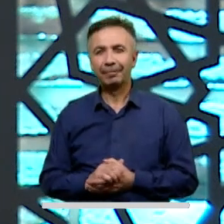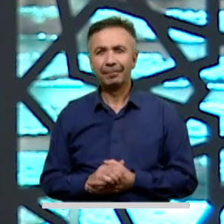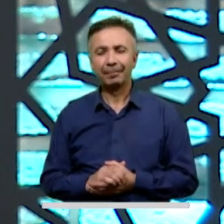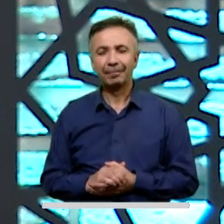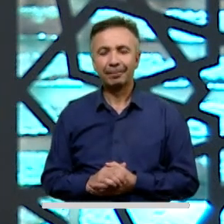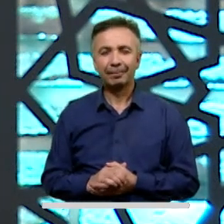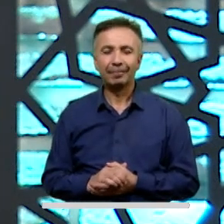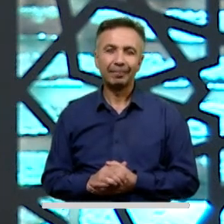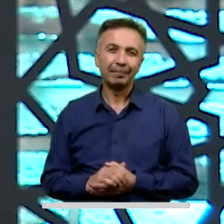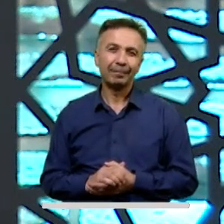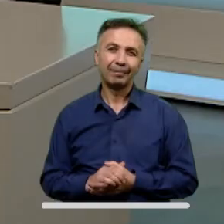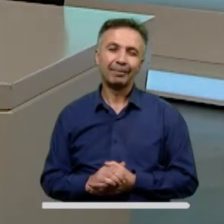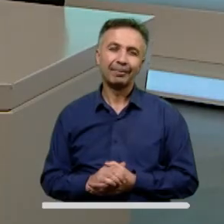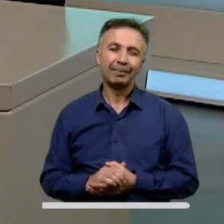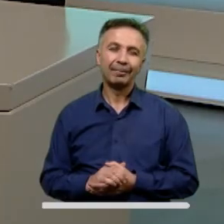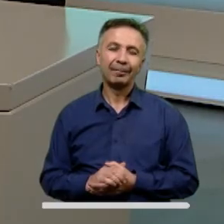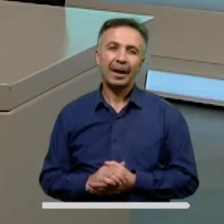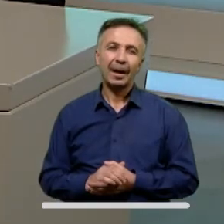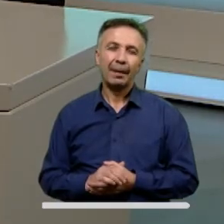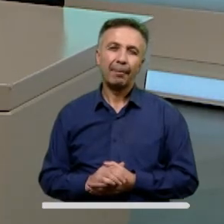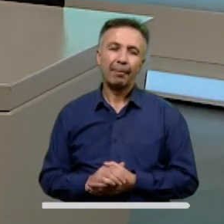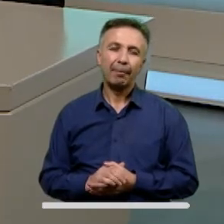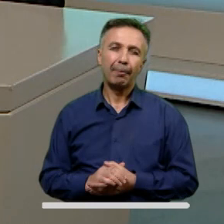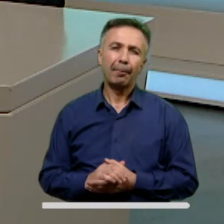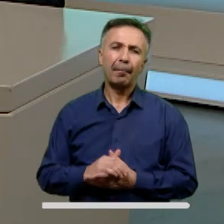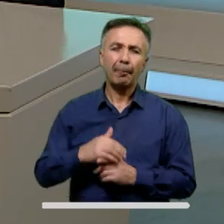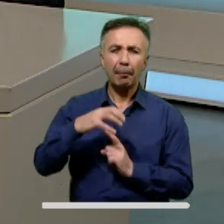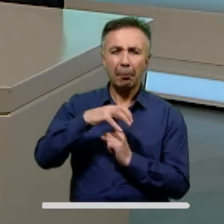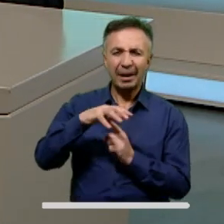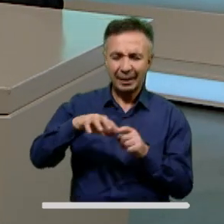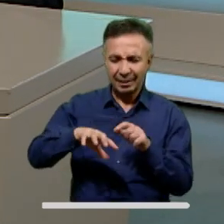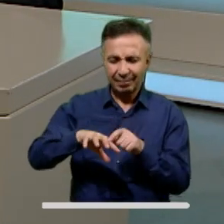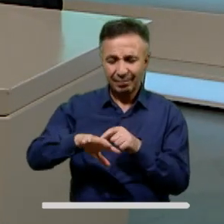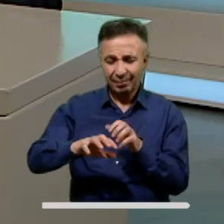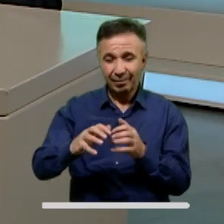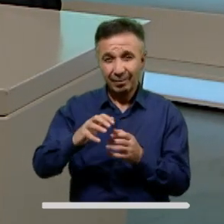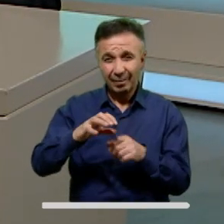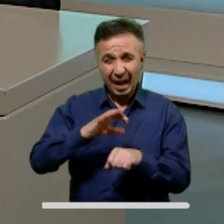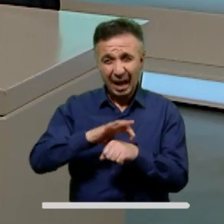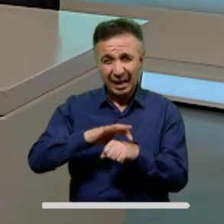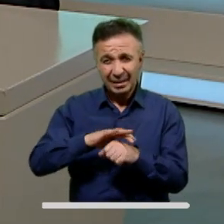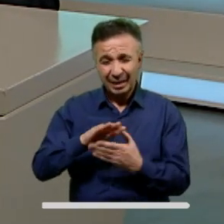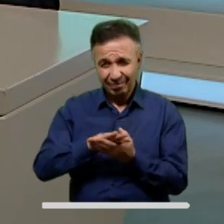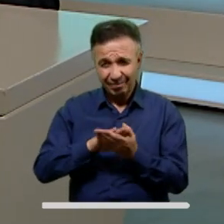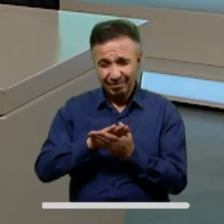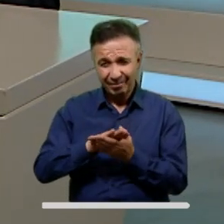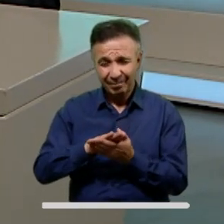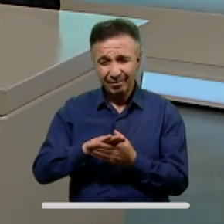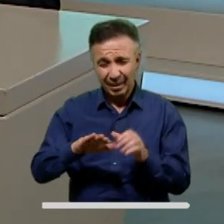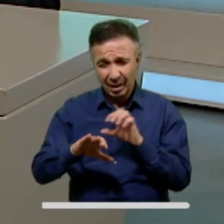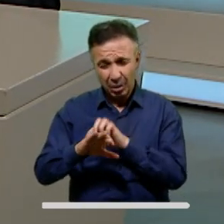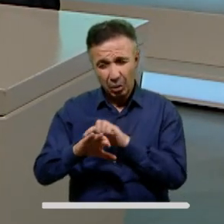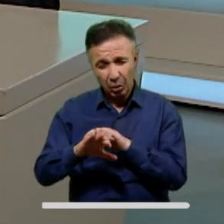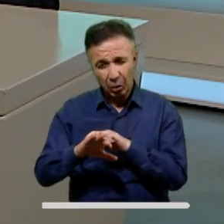Sıhhat afiyet diliyorum size. Anladığım kadarıyla mantar var ayaklarında ve su değmesi doktor tarafından da yasaklanmış. Yani değdirme